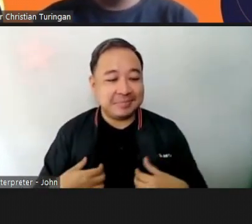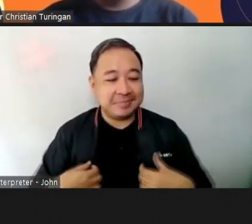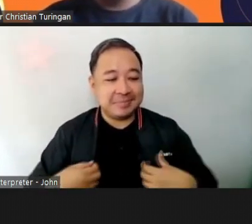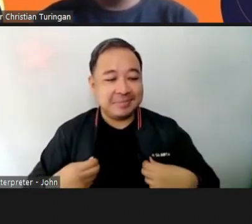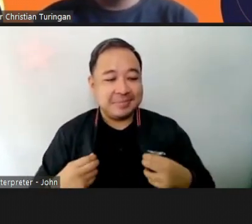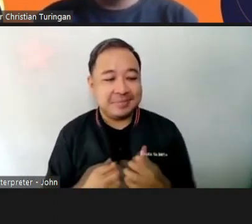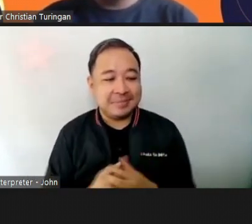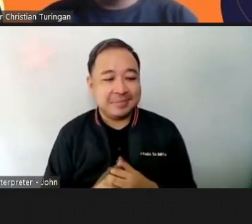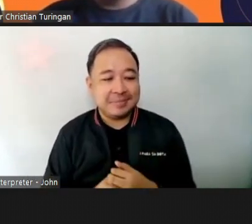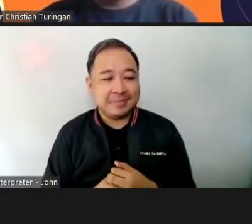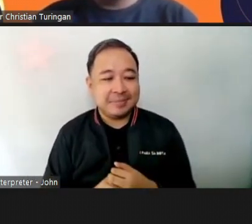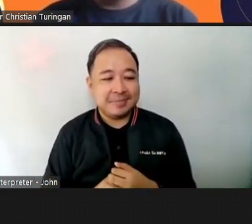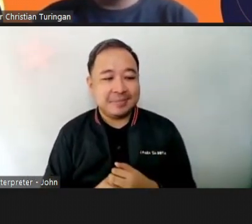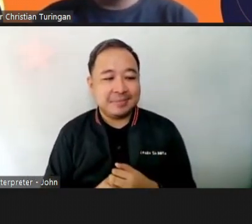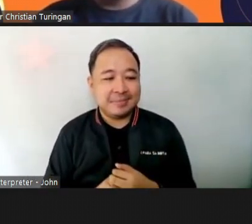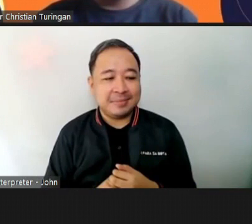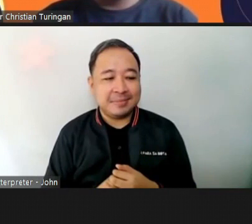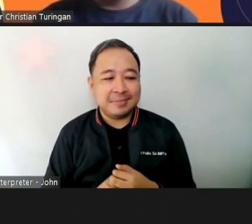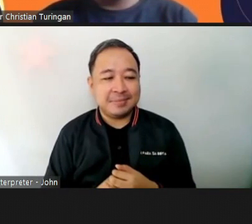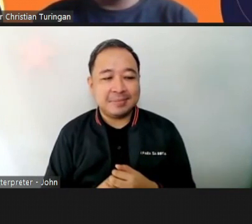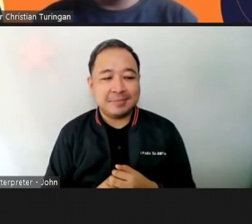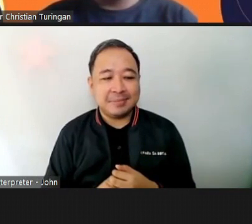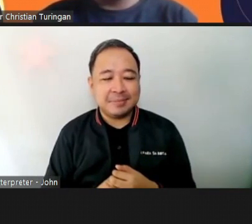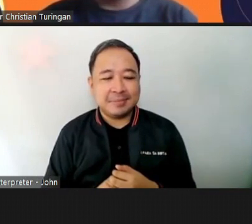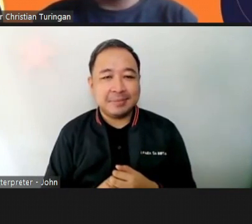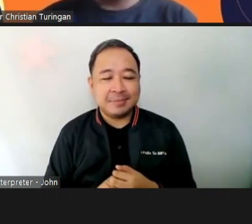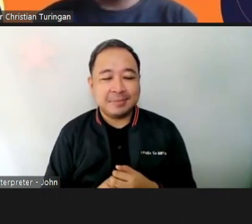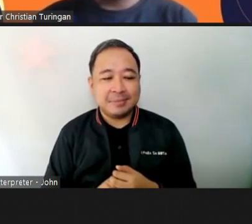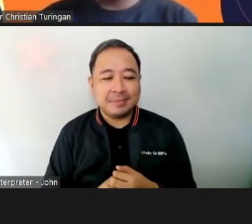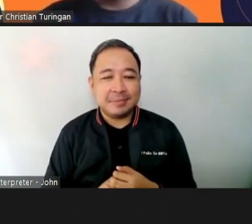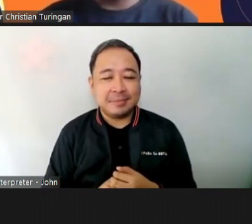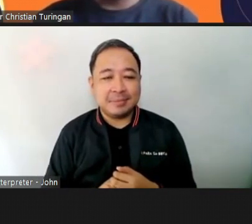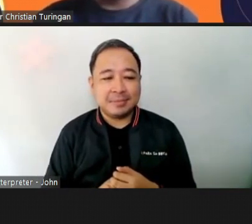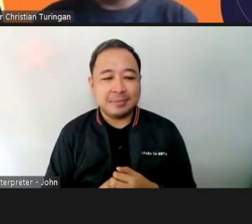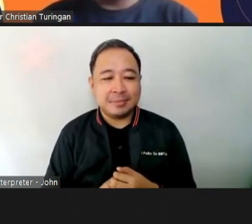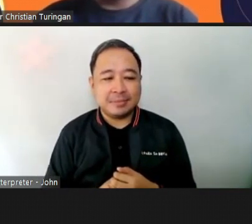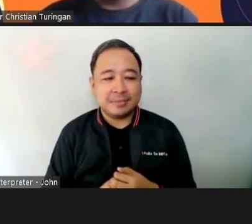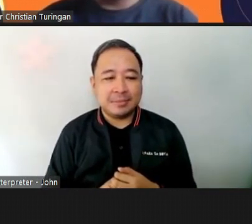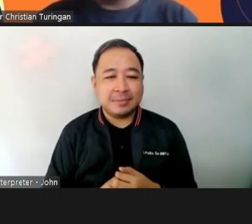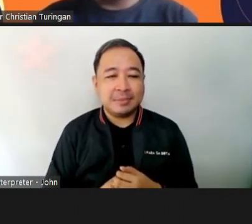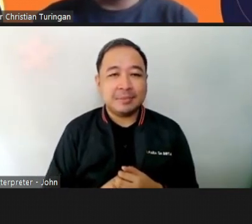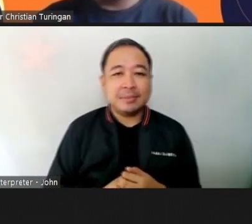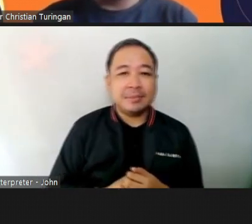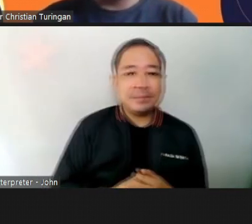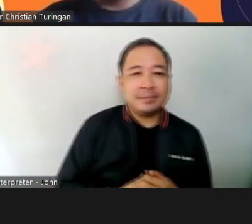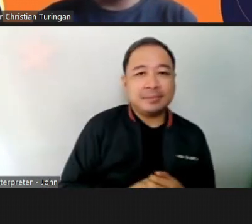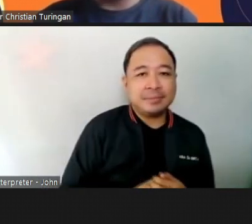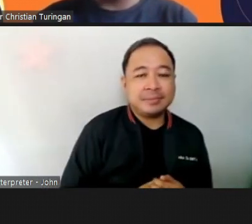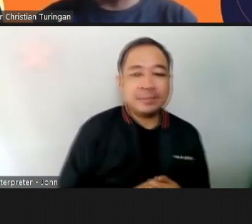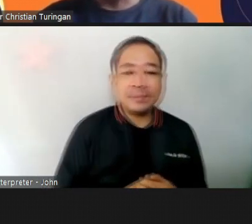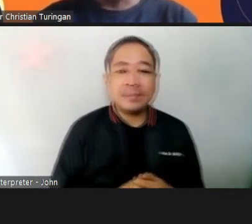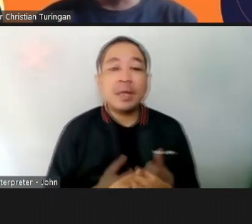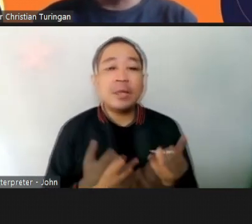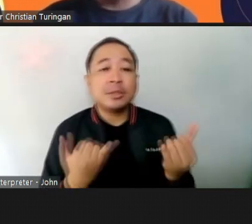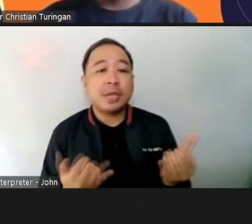Si Wens na po, si Wens. Alright, si Wens. Alright. And then follow up na lang yung susunod. But here's your